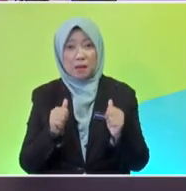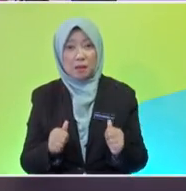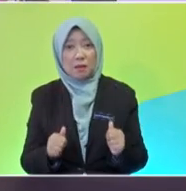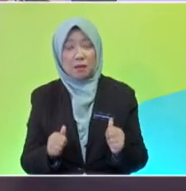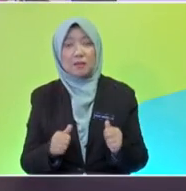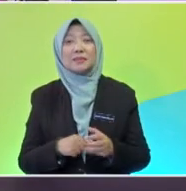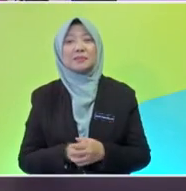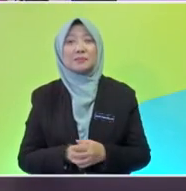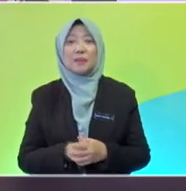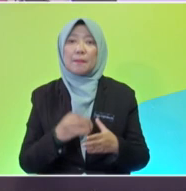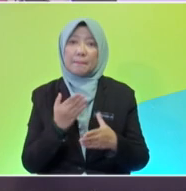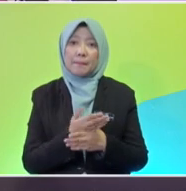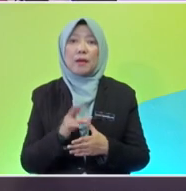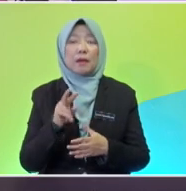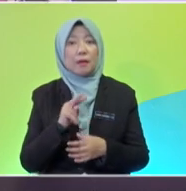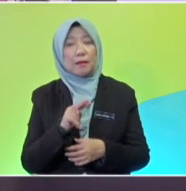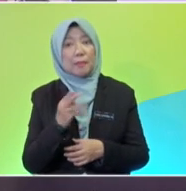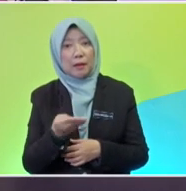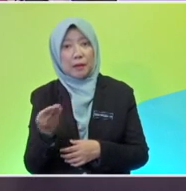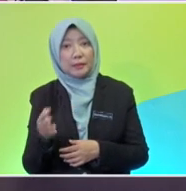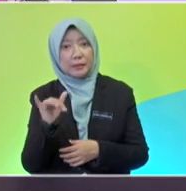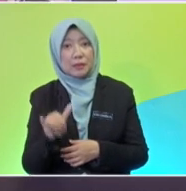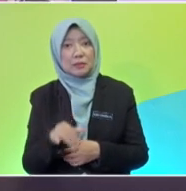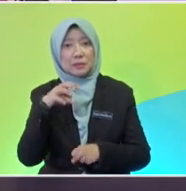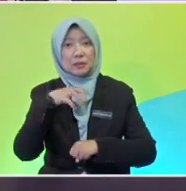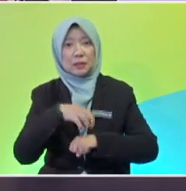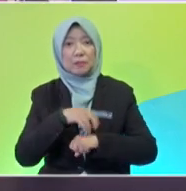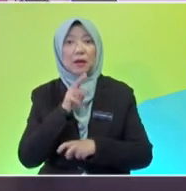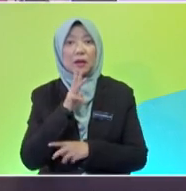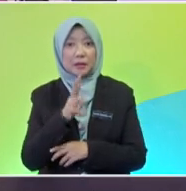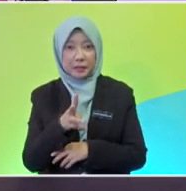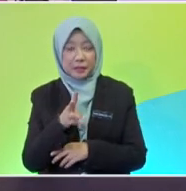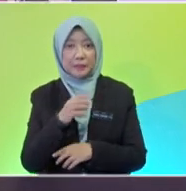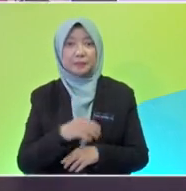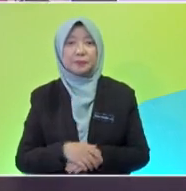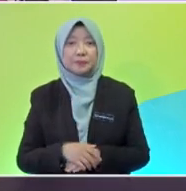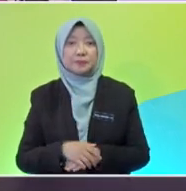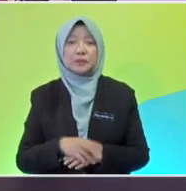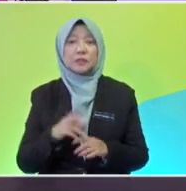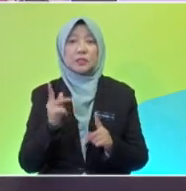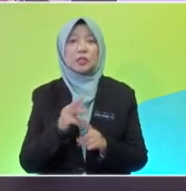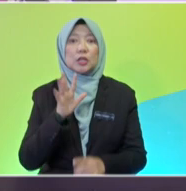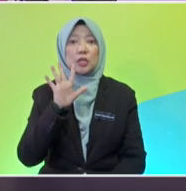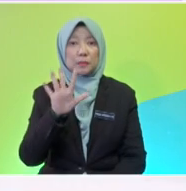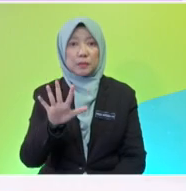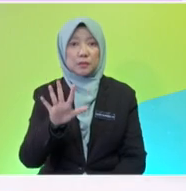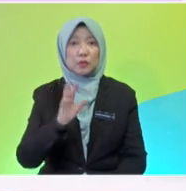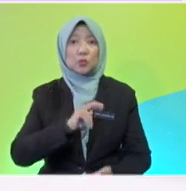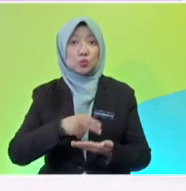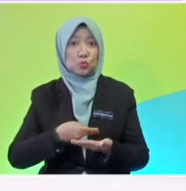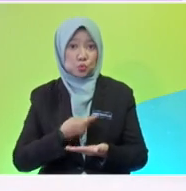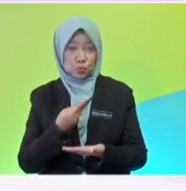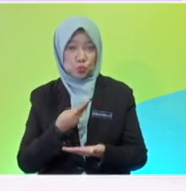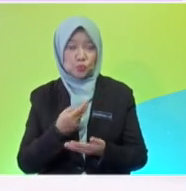ini bahan menyerap air seterusnya yang kelima wuduh saya